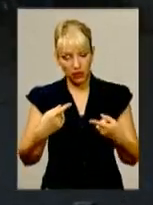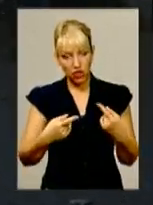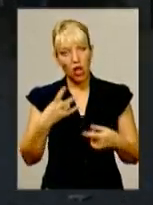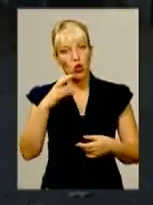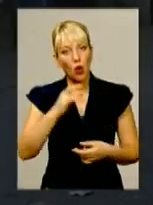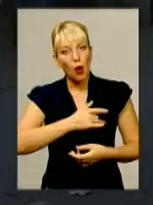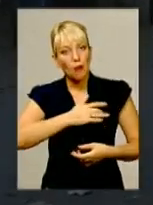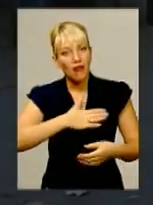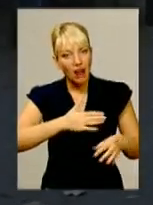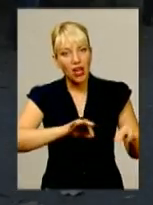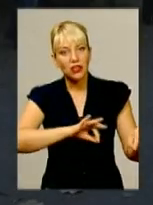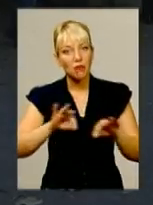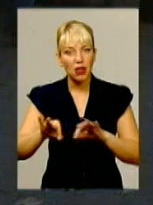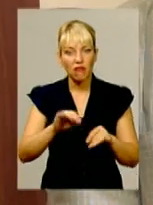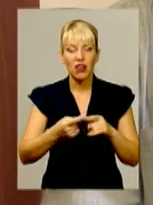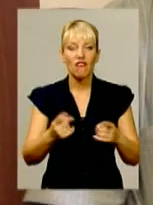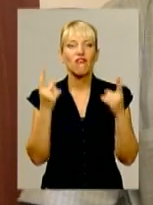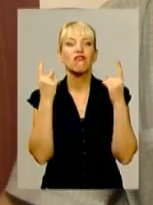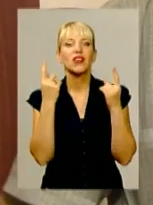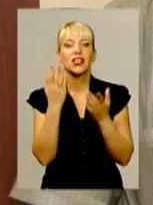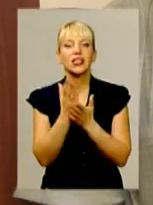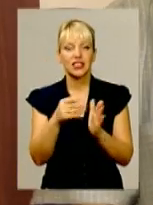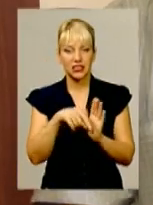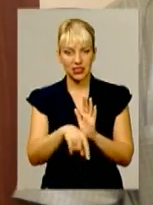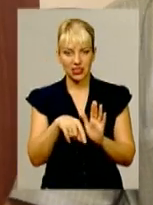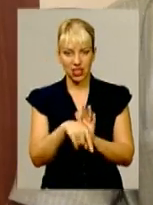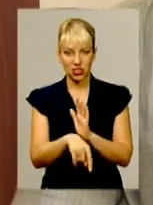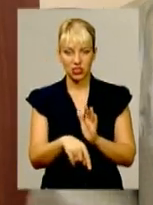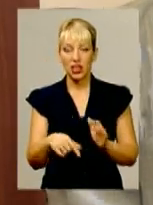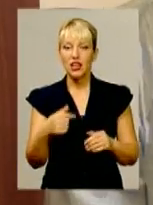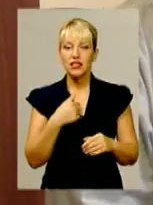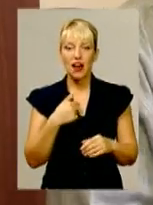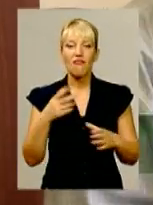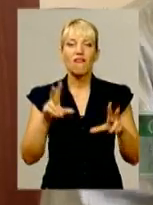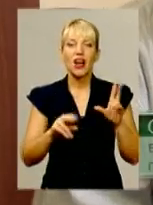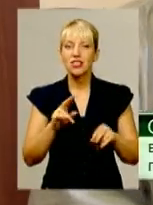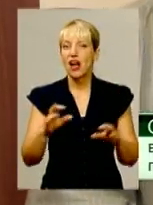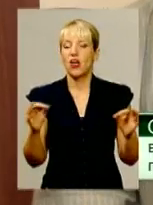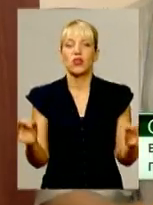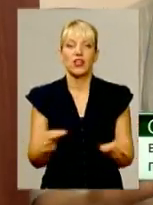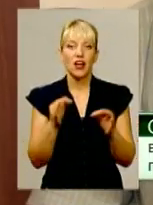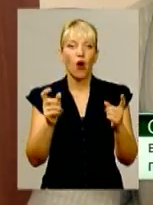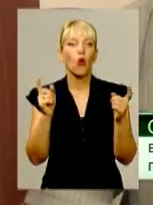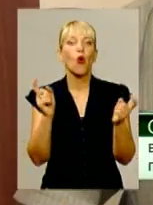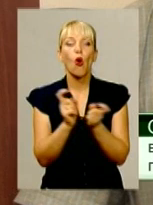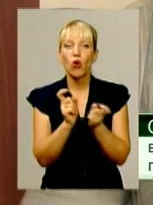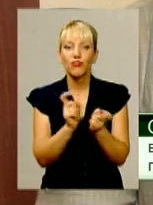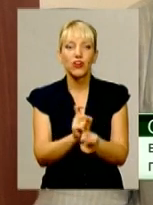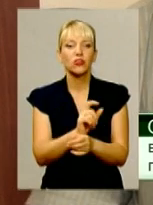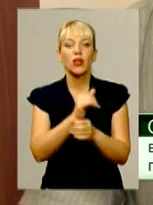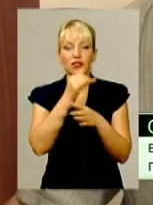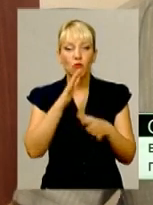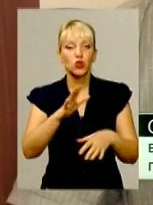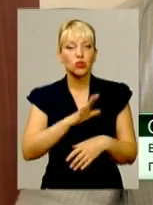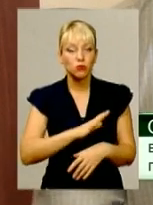каже, 50 копійок має велике значення. Я вважаю, що на сьогоднішній день теж не повинен бути ніякого конфлікту, перевізники так вважають. Ми все одно можемо діти згоди,